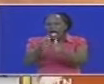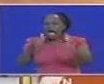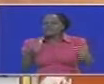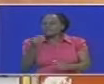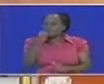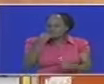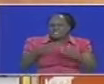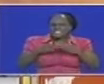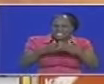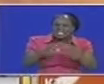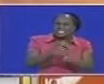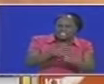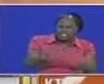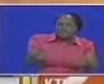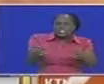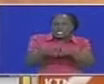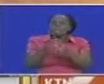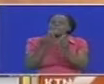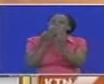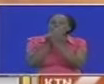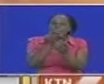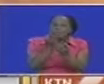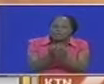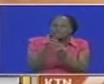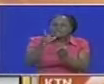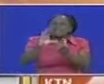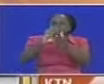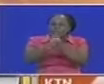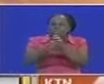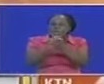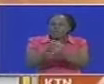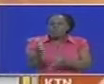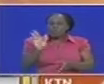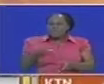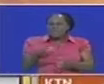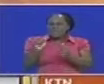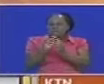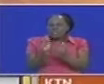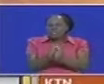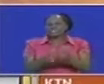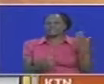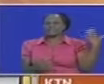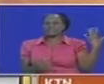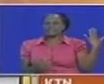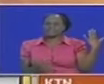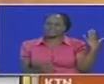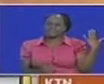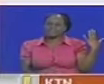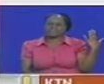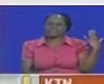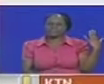kutoshiriki ngono, na pia amewapendekeza kuwasalimu wanawake kwa kutumia mkono wa kushoto.